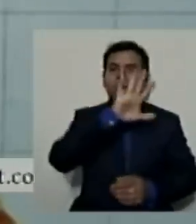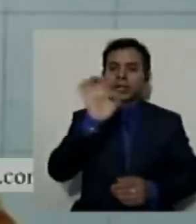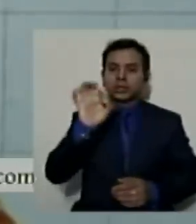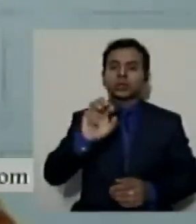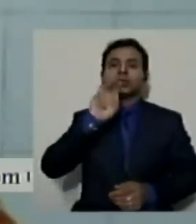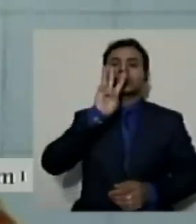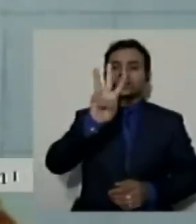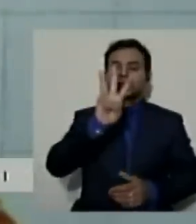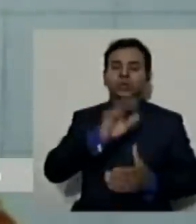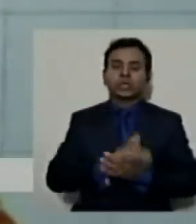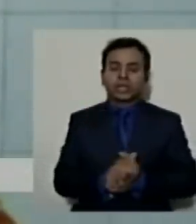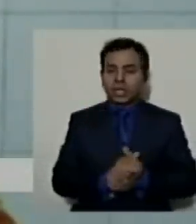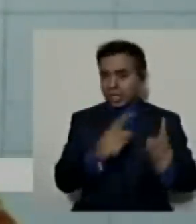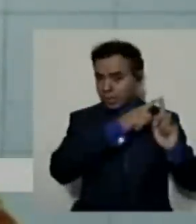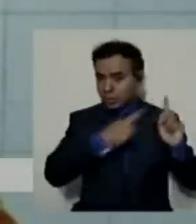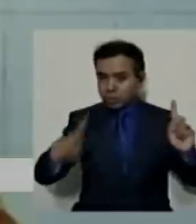4689 জন।